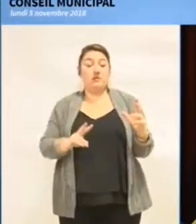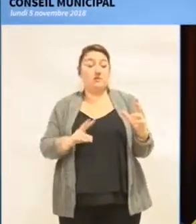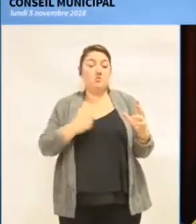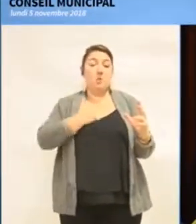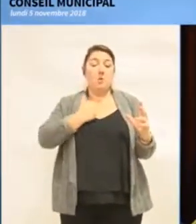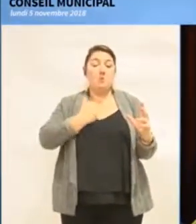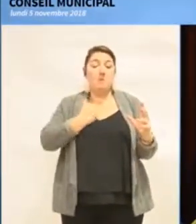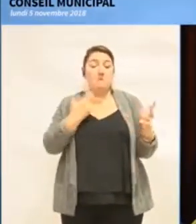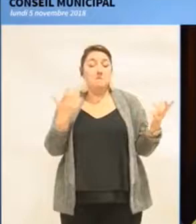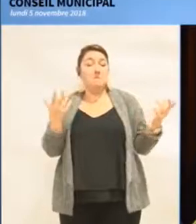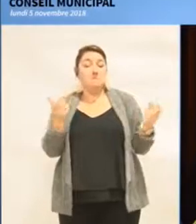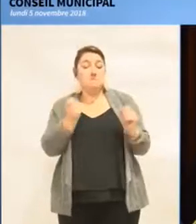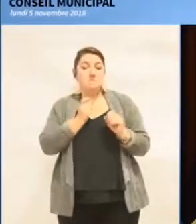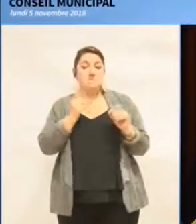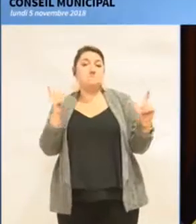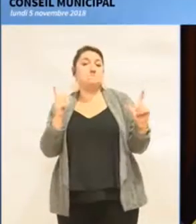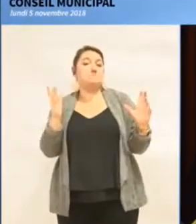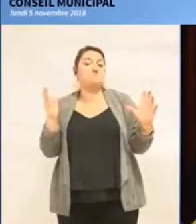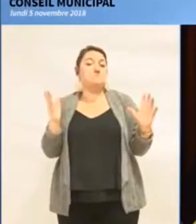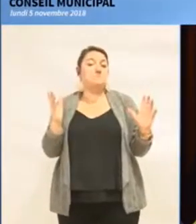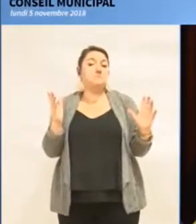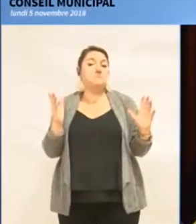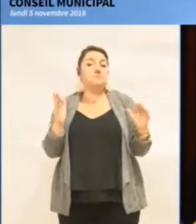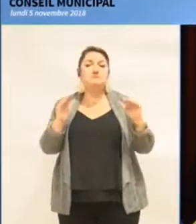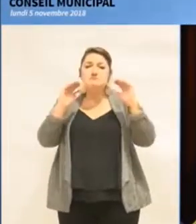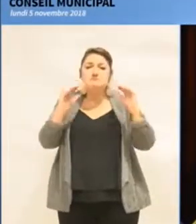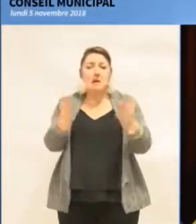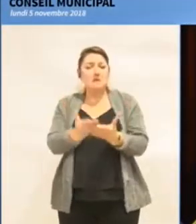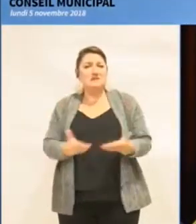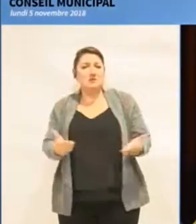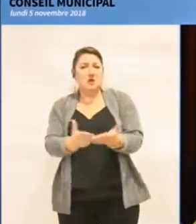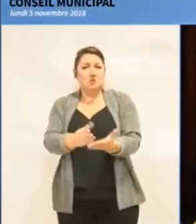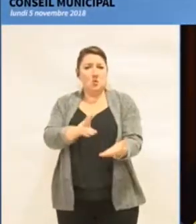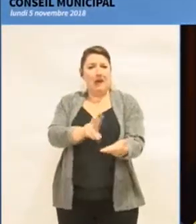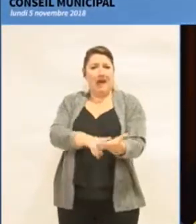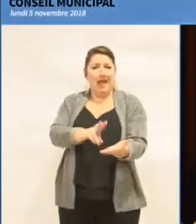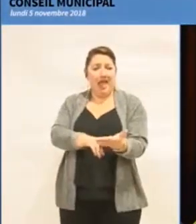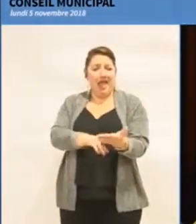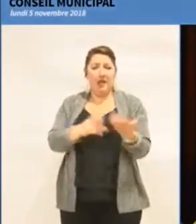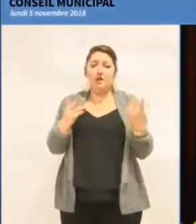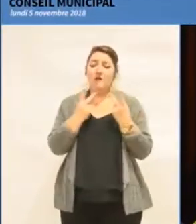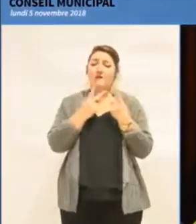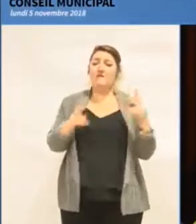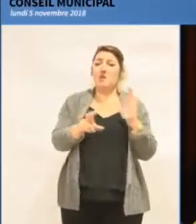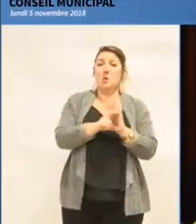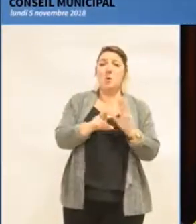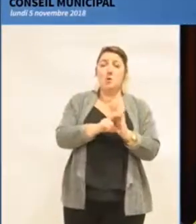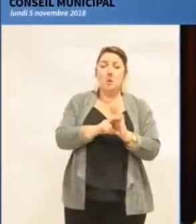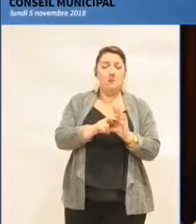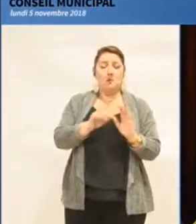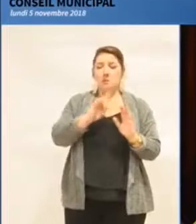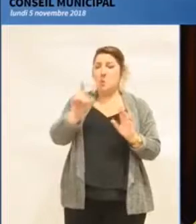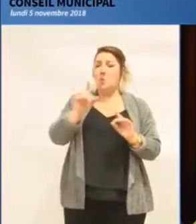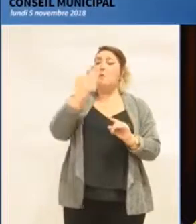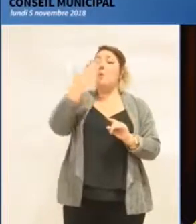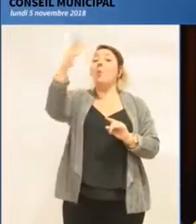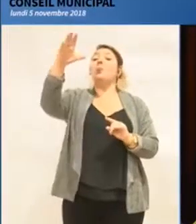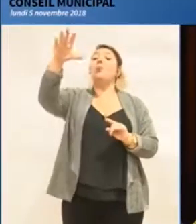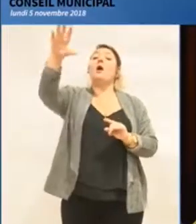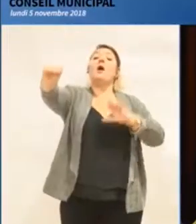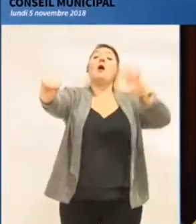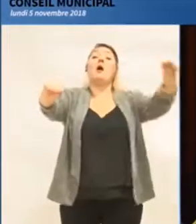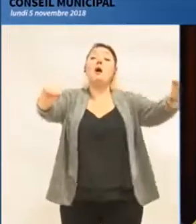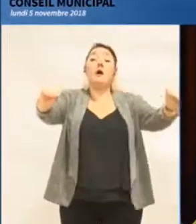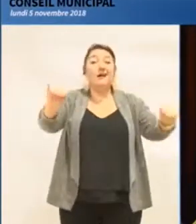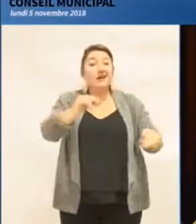même quand les faits dont il est question n'ont pas lieu sur le territoire de la ville, c'est la ville de Grenoble qui